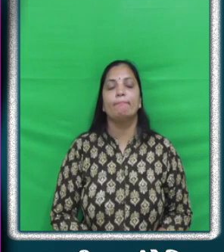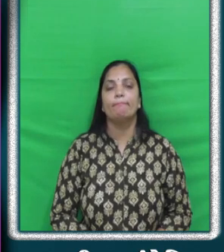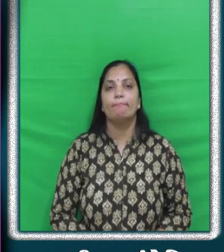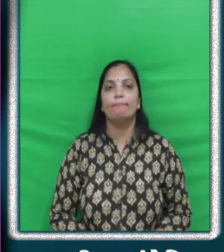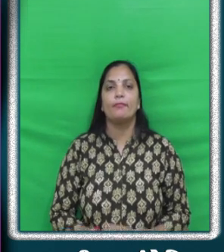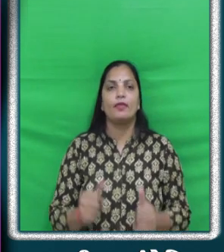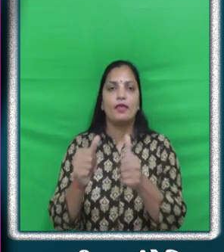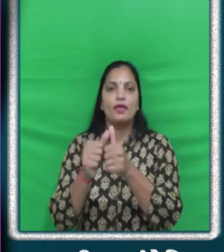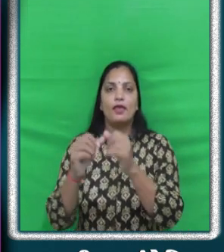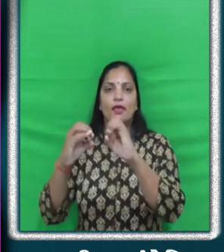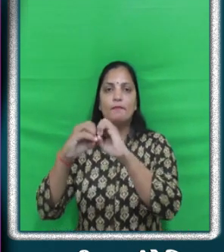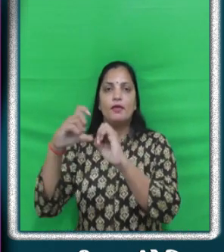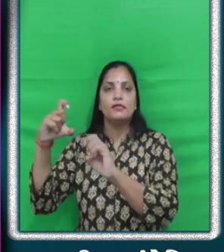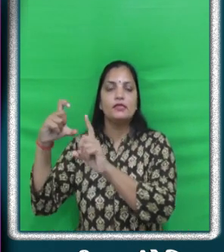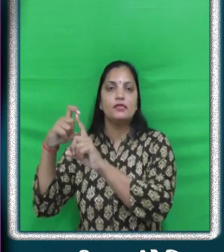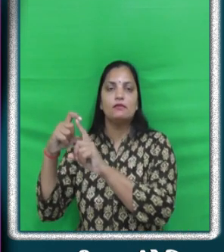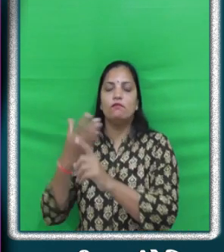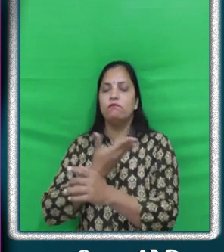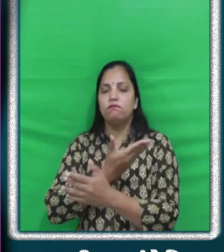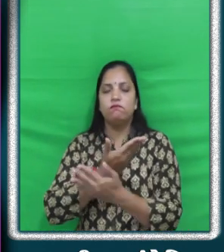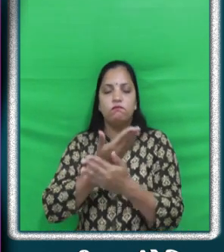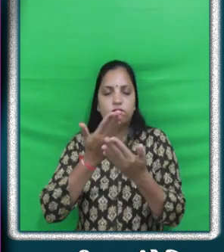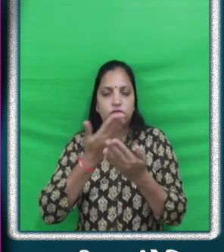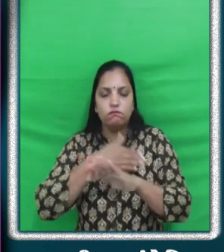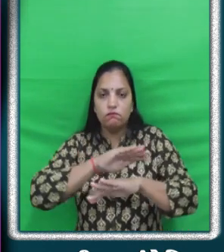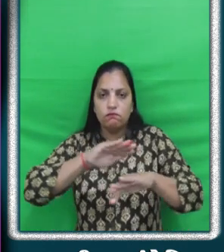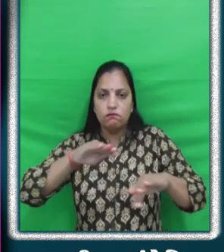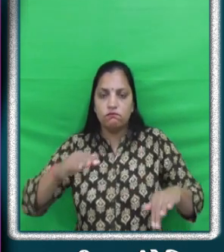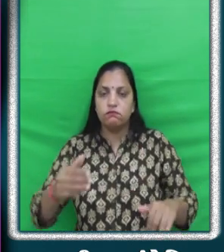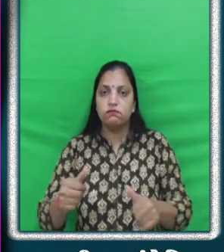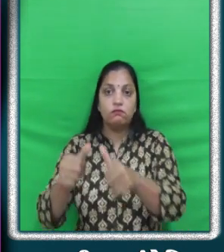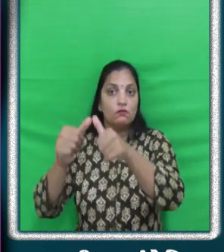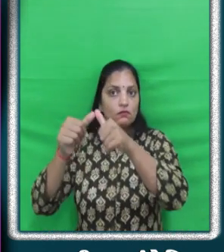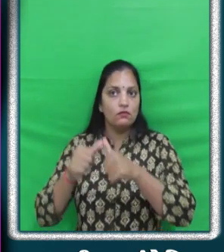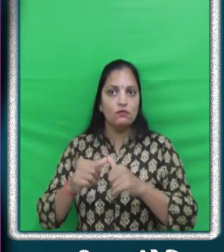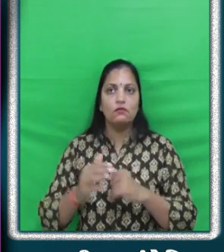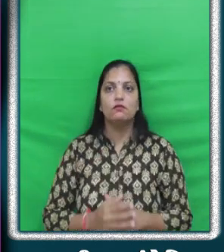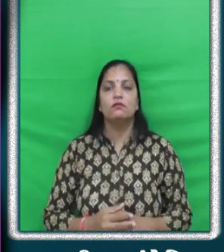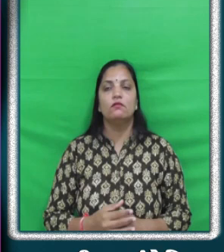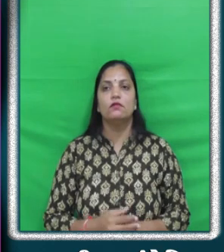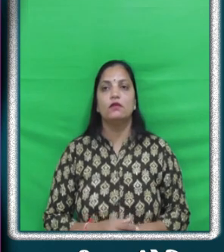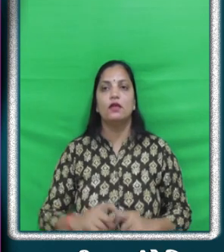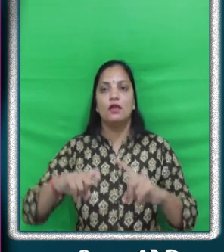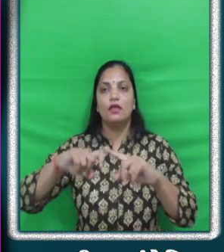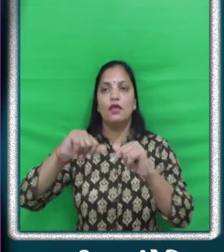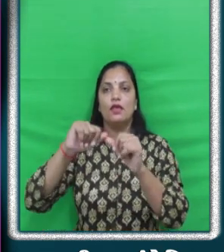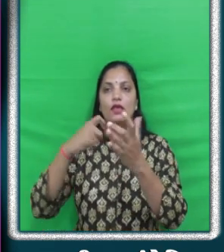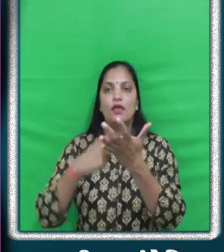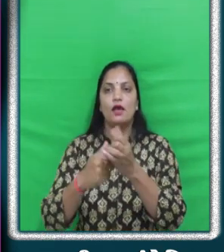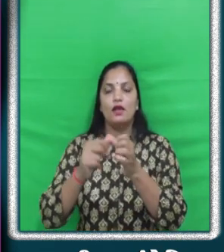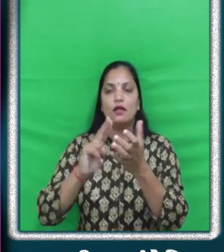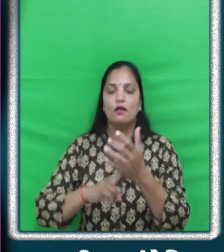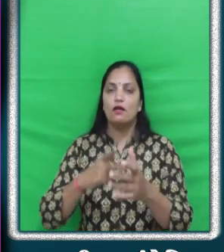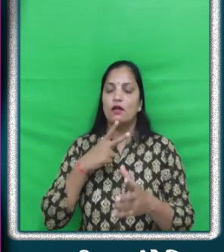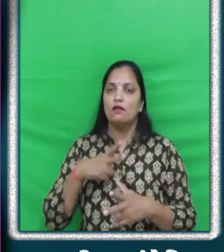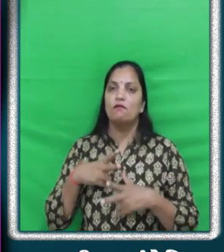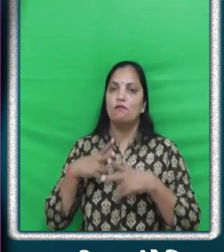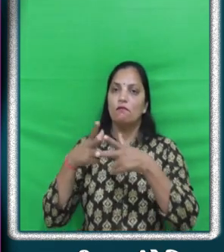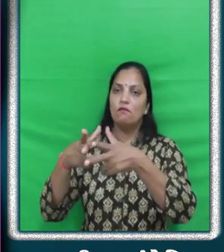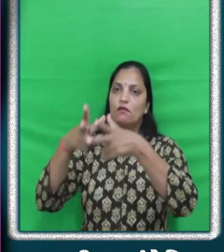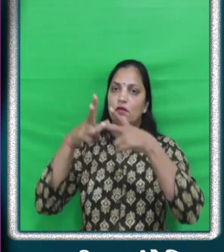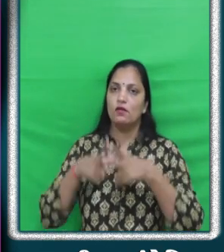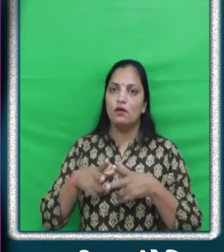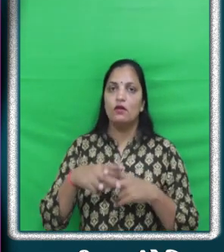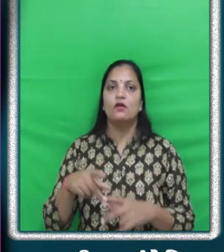મૂત્રપિંડ, એની સાથે ઘણા બધાનો સાચો આન્સર આવી રહ્યો છે. વેરી ગુડ, ઘણા બધા. કરણ મને કહી રહ્યા છે